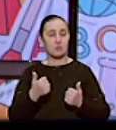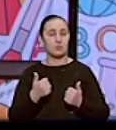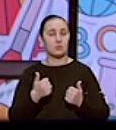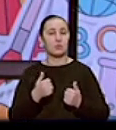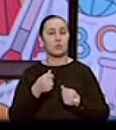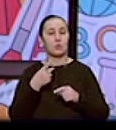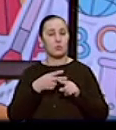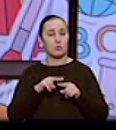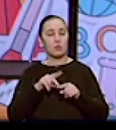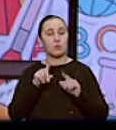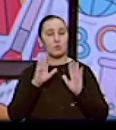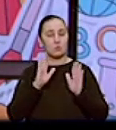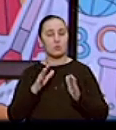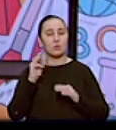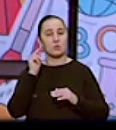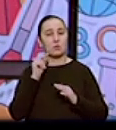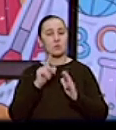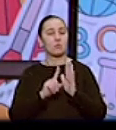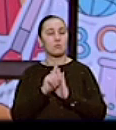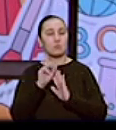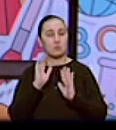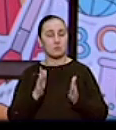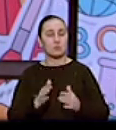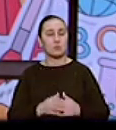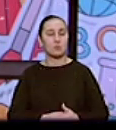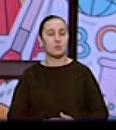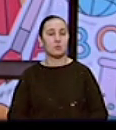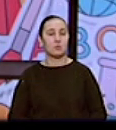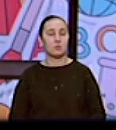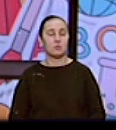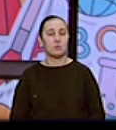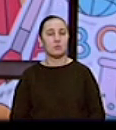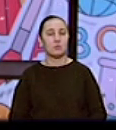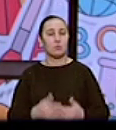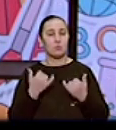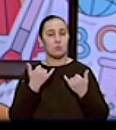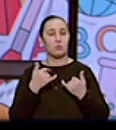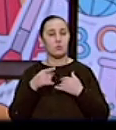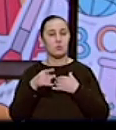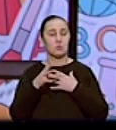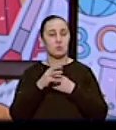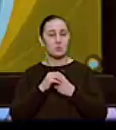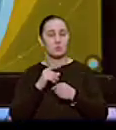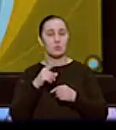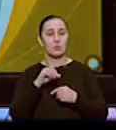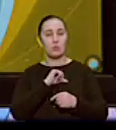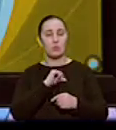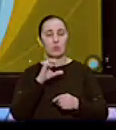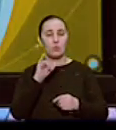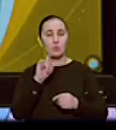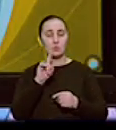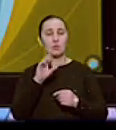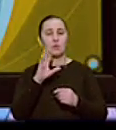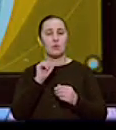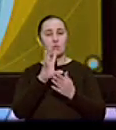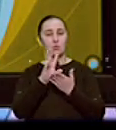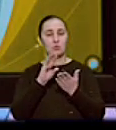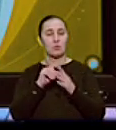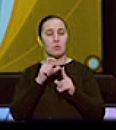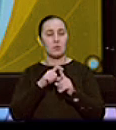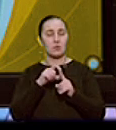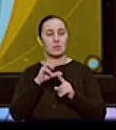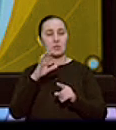yaxshimi? Unday bo'lsa, darsimizni boshlaymiz. Bugun biz sizlar bilan o'z va ko'chma